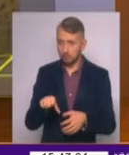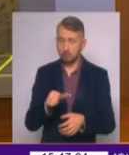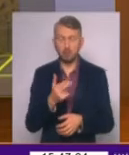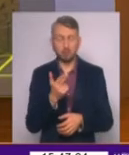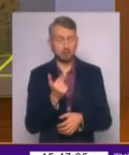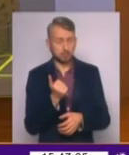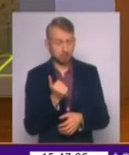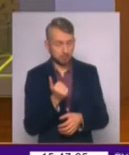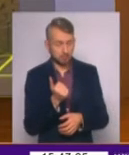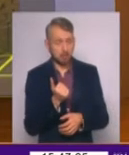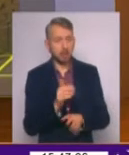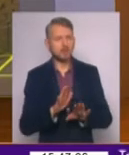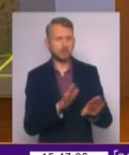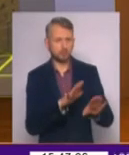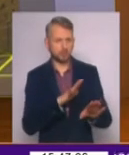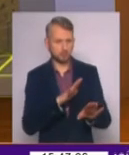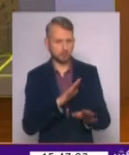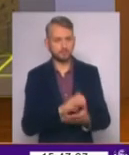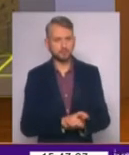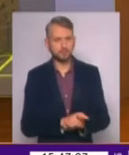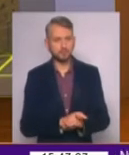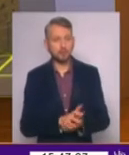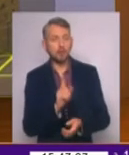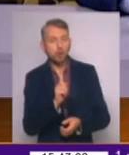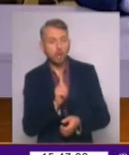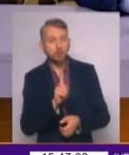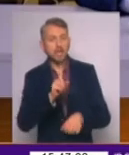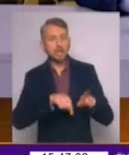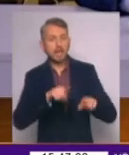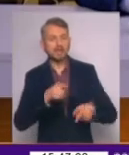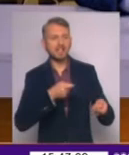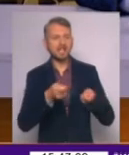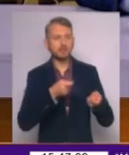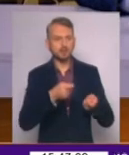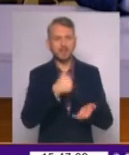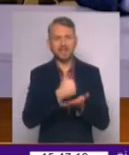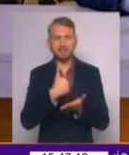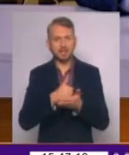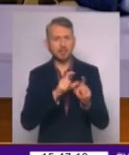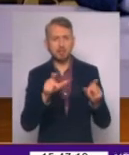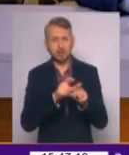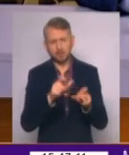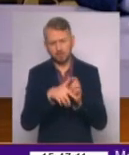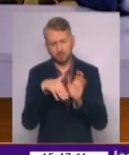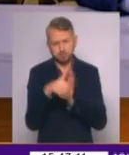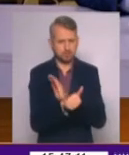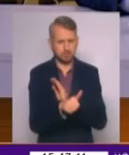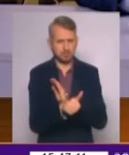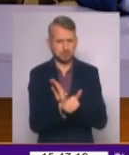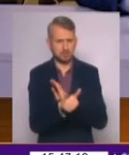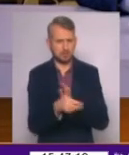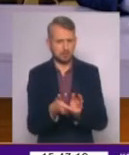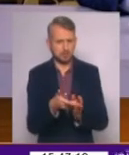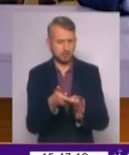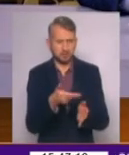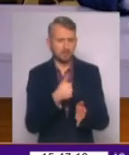Був присутній повністю при цьому. Заступник, да. Угу. До речі, деякі керівники департаментів не з'являються. Ну, це там окреме питання,